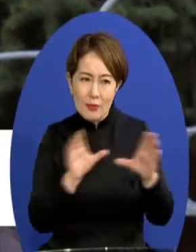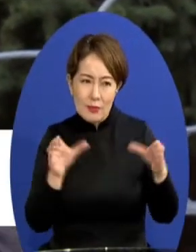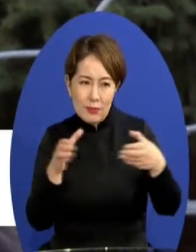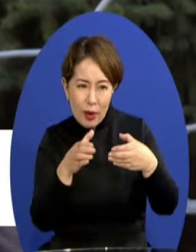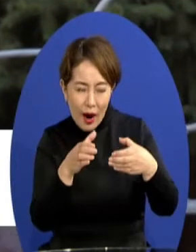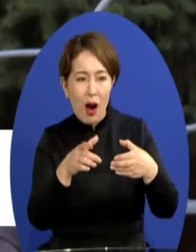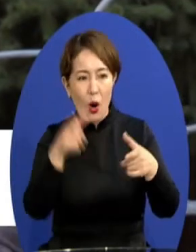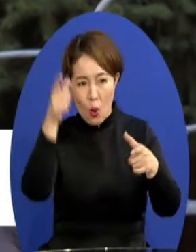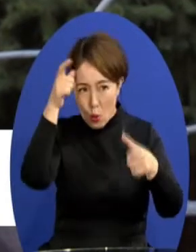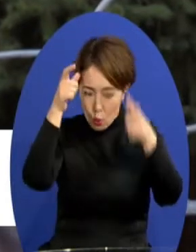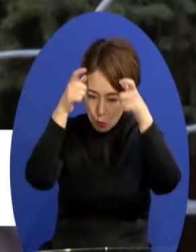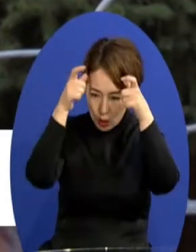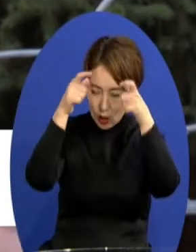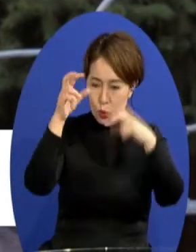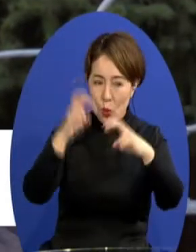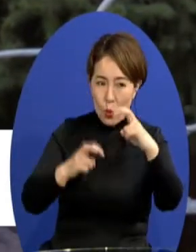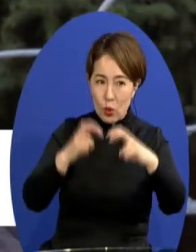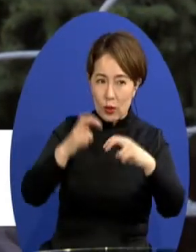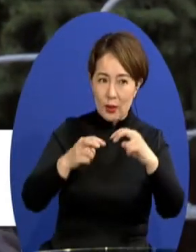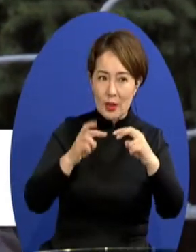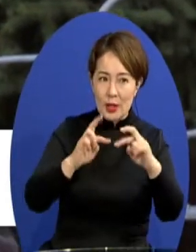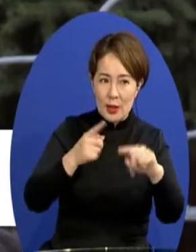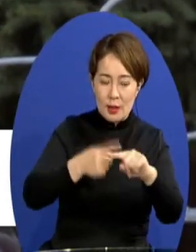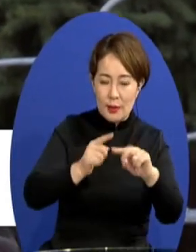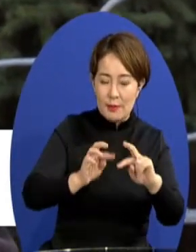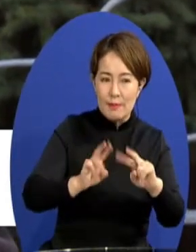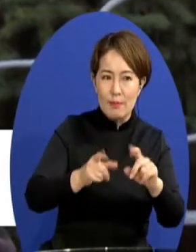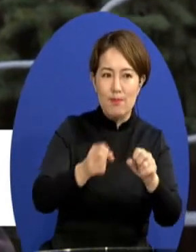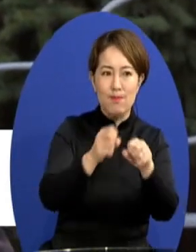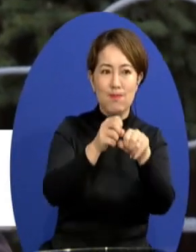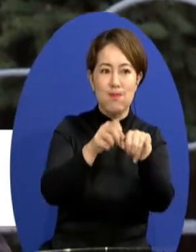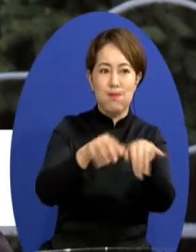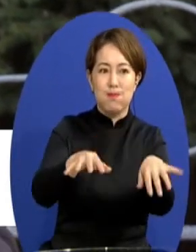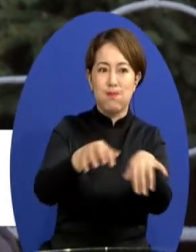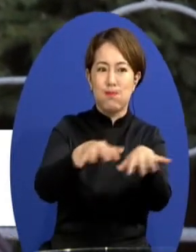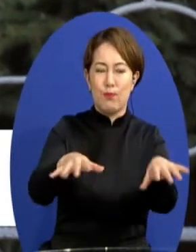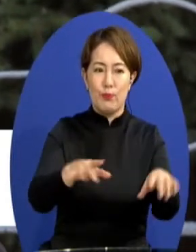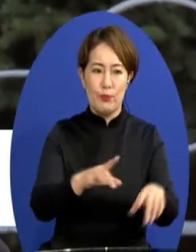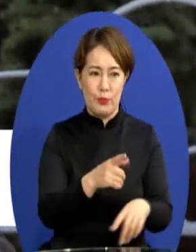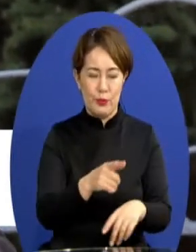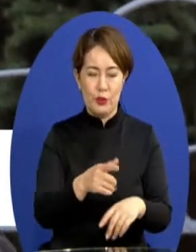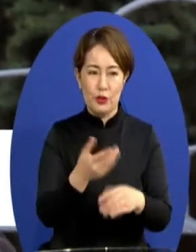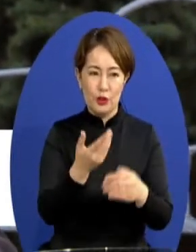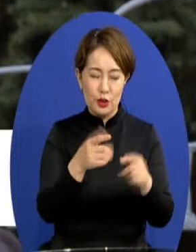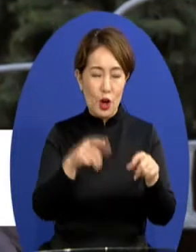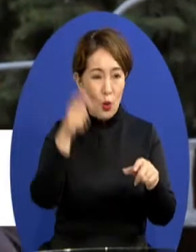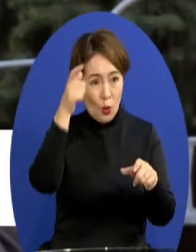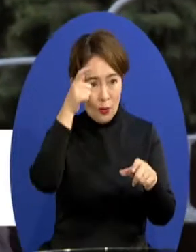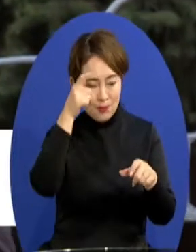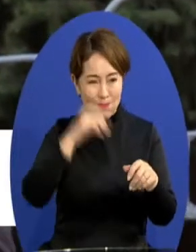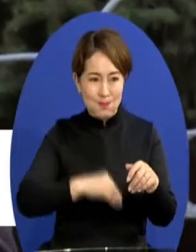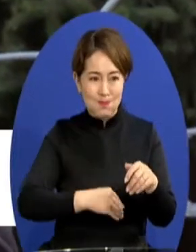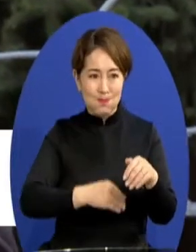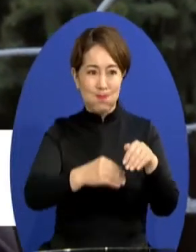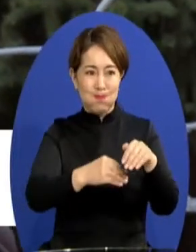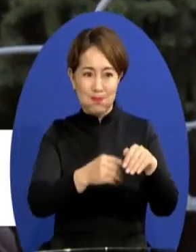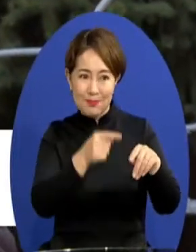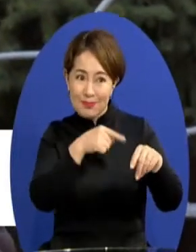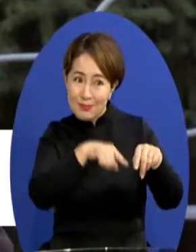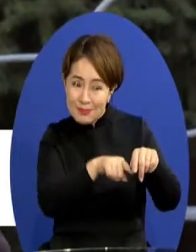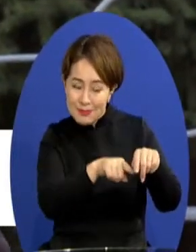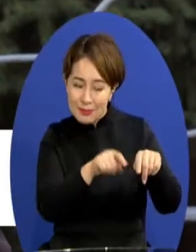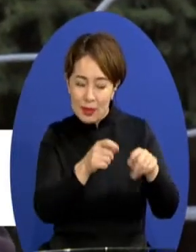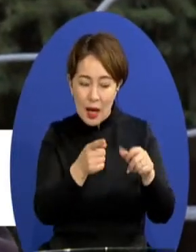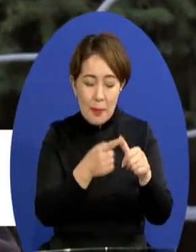үхрийн үйлдвэрлэг байдлын сайшнаас сайжруулах харах хэмжээ авахгүй. Ялангуяа хилтүүлэгчийн асуудлыг шийдвэрлэж хийж